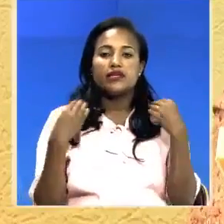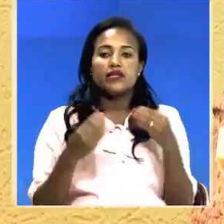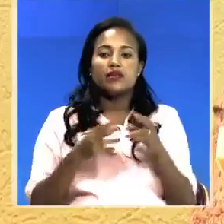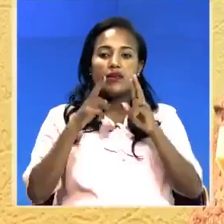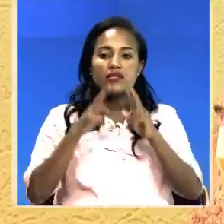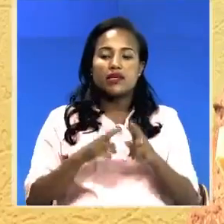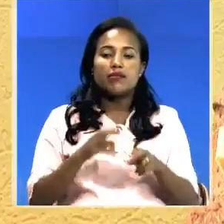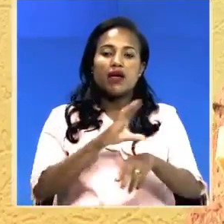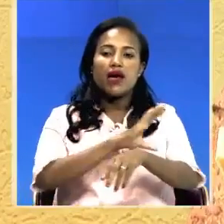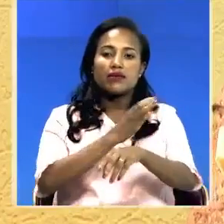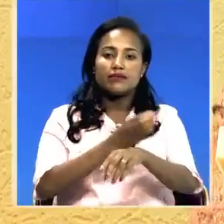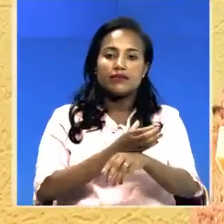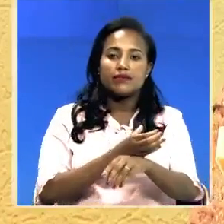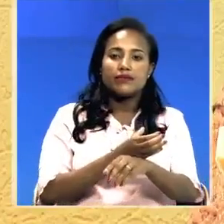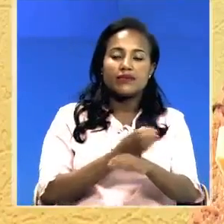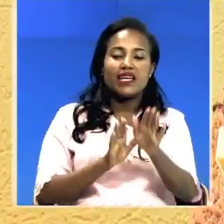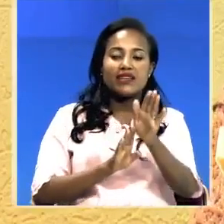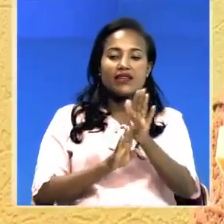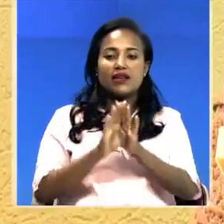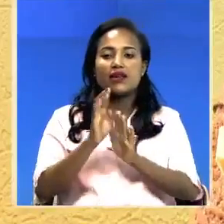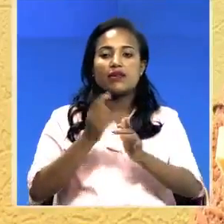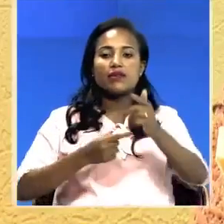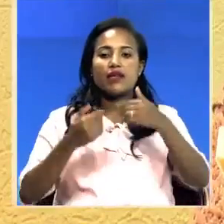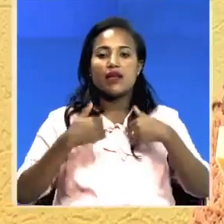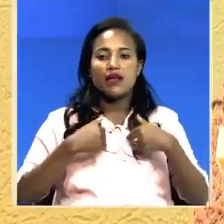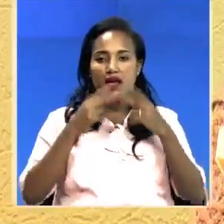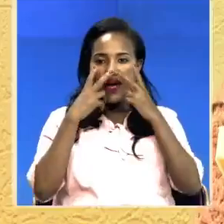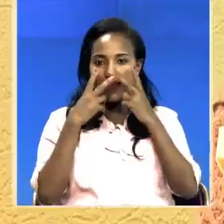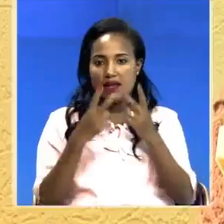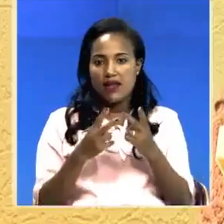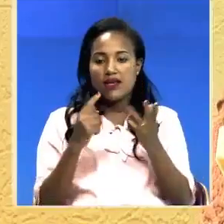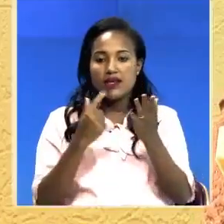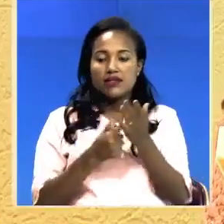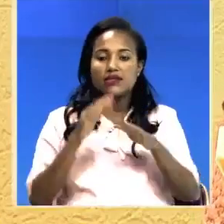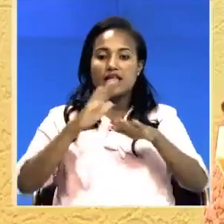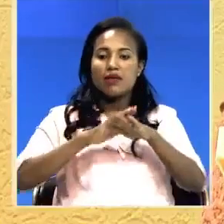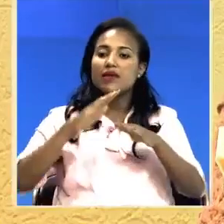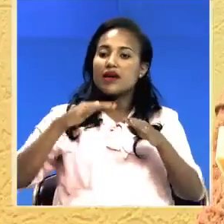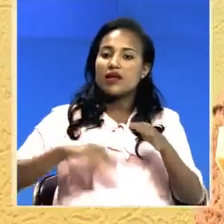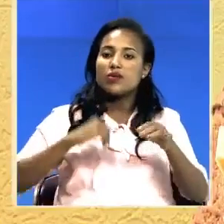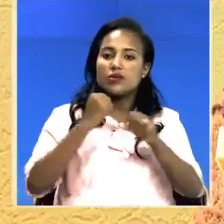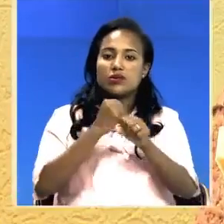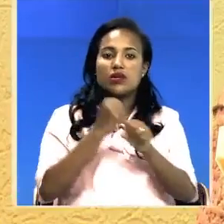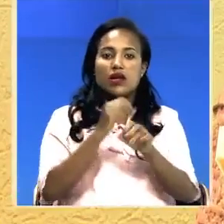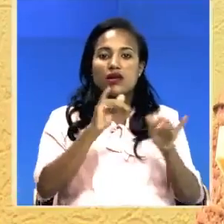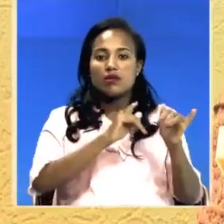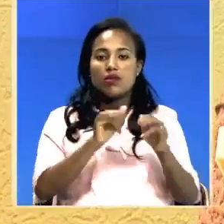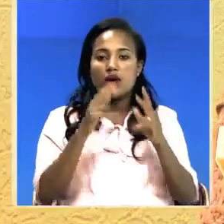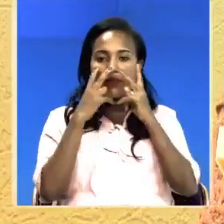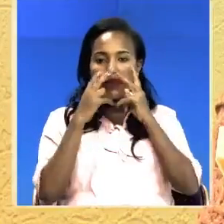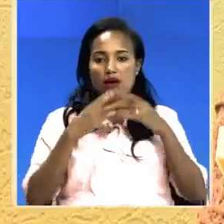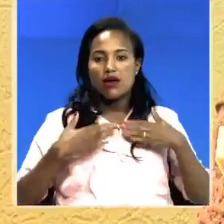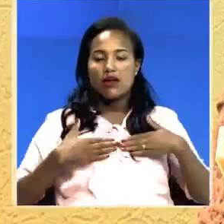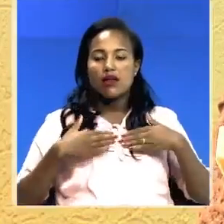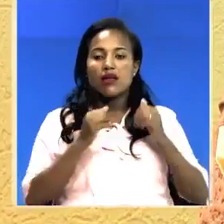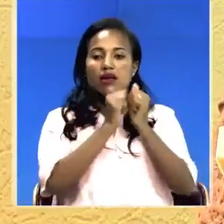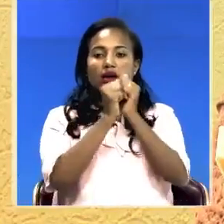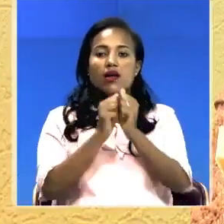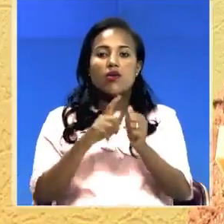አቅም እያደገ እየመጣ እንዳለ አይተናል። እዚህም ላይ የቀረውን ስራ ደግሞ ከሚመለከታቸው አካላት ጋር ሆኖ